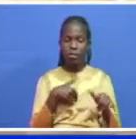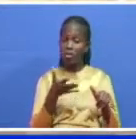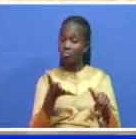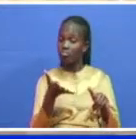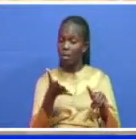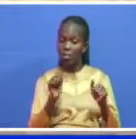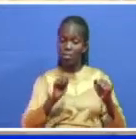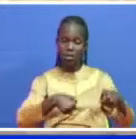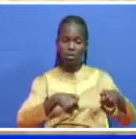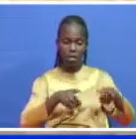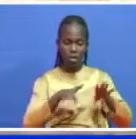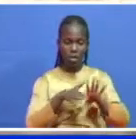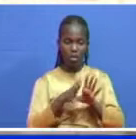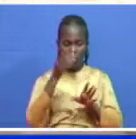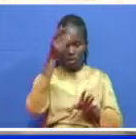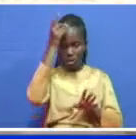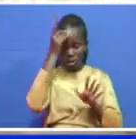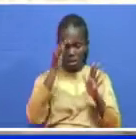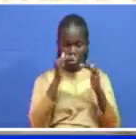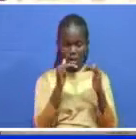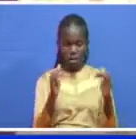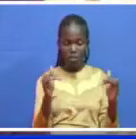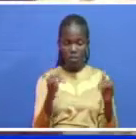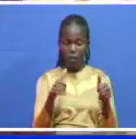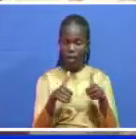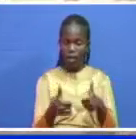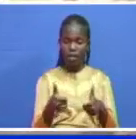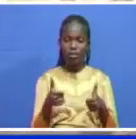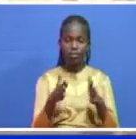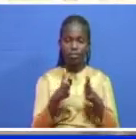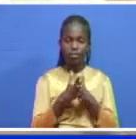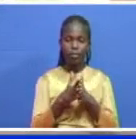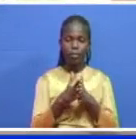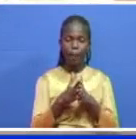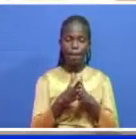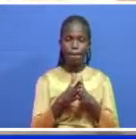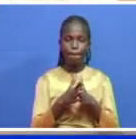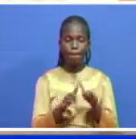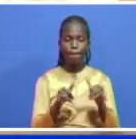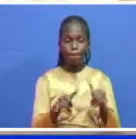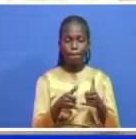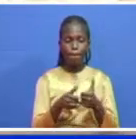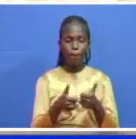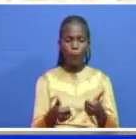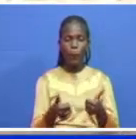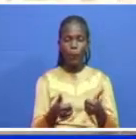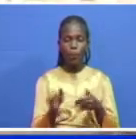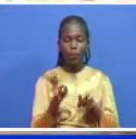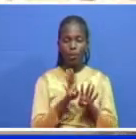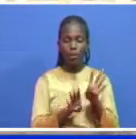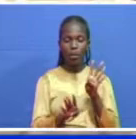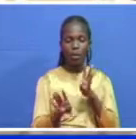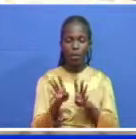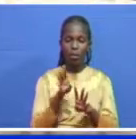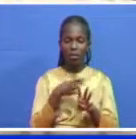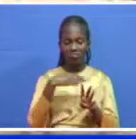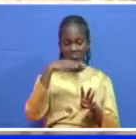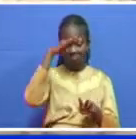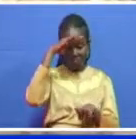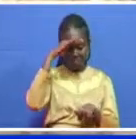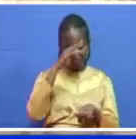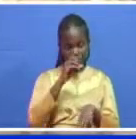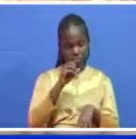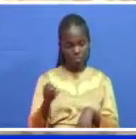katika village level nesa na kuithia ni siakala nesa siku ilija mituo neta ya kunywa tulubu